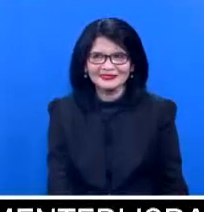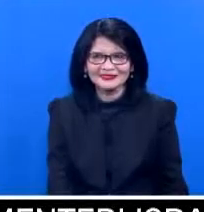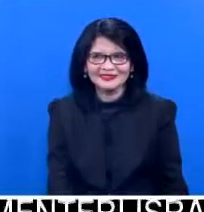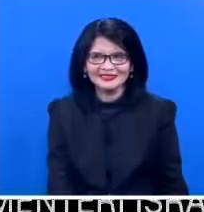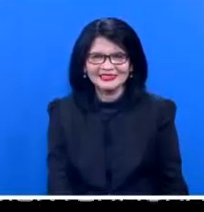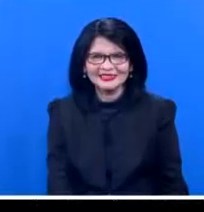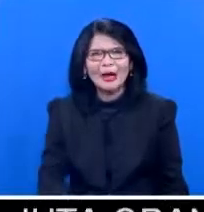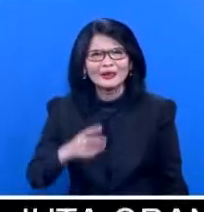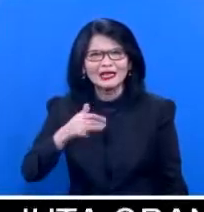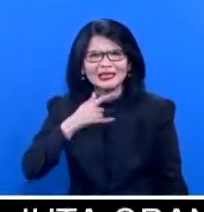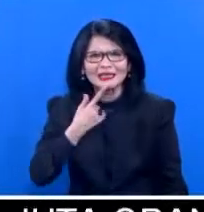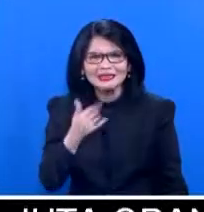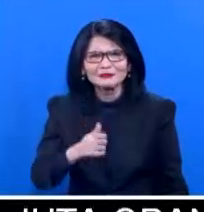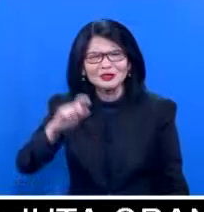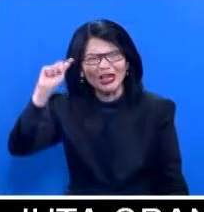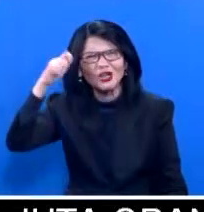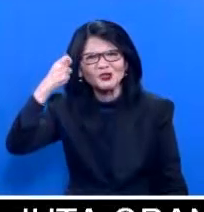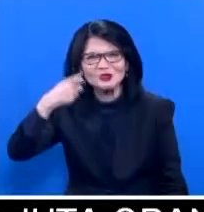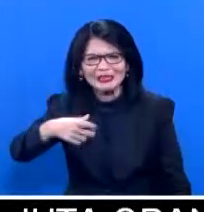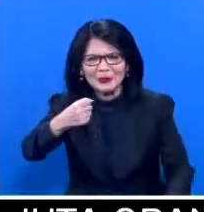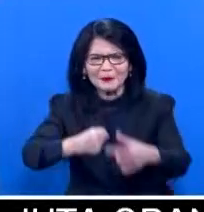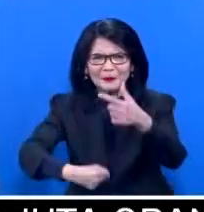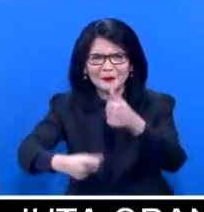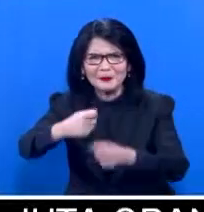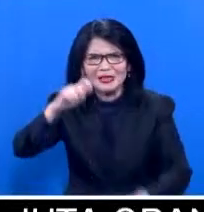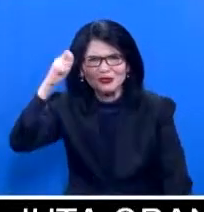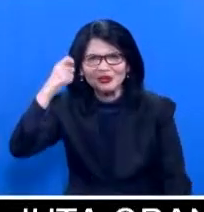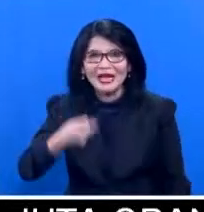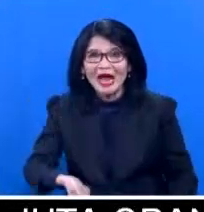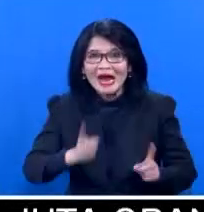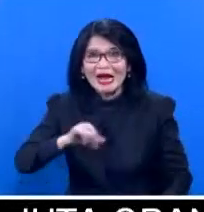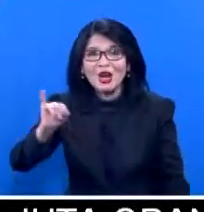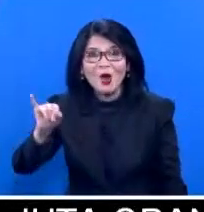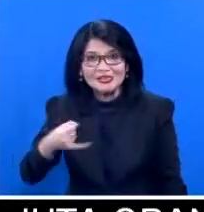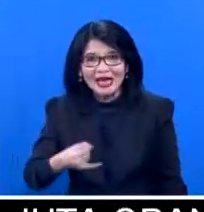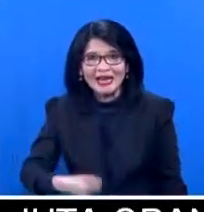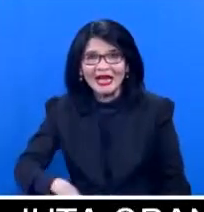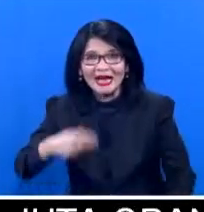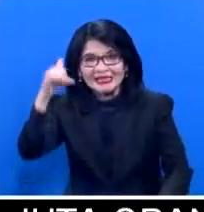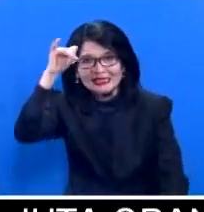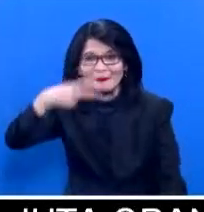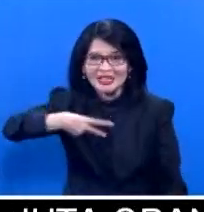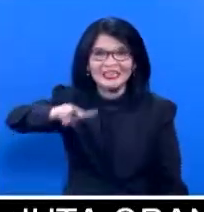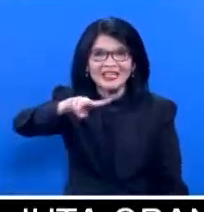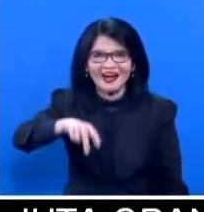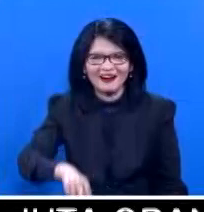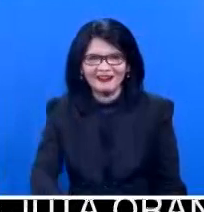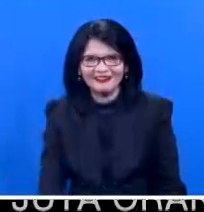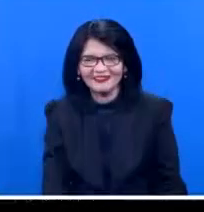Agak-agak susah juga ya pemirsa untuk memerah susu sapi ini. Karena kalau salah, nanti sapinya bisa nendang dan susunya malah nggak